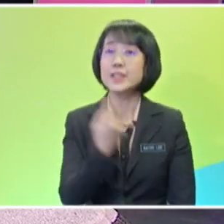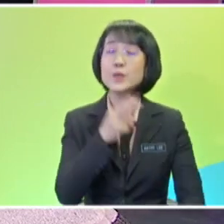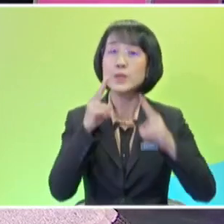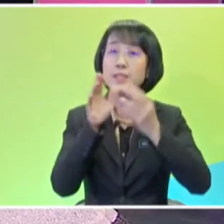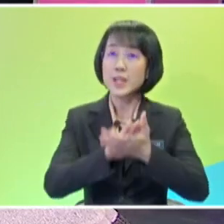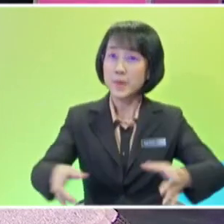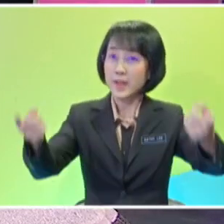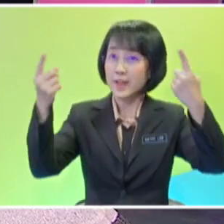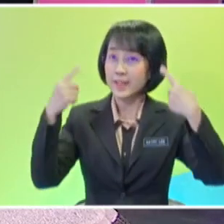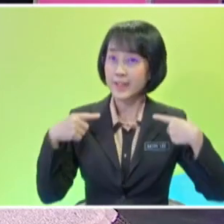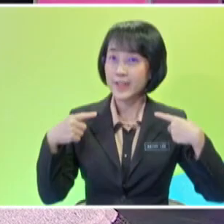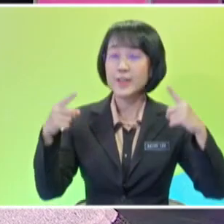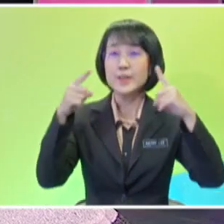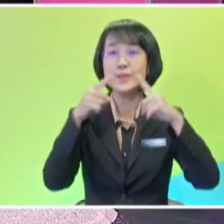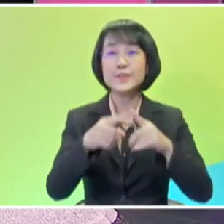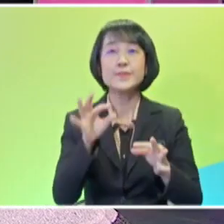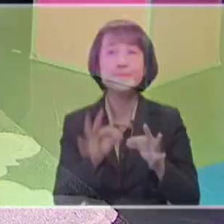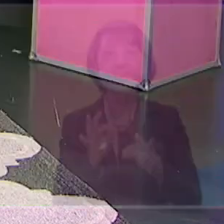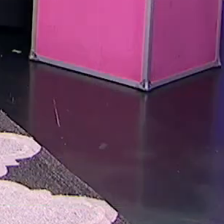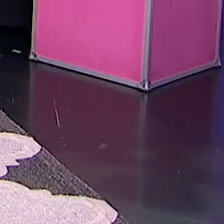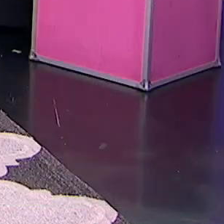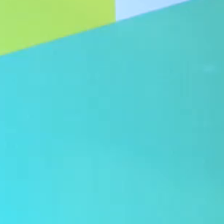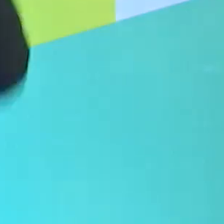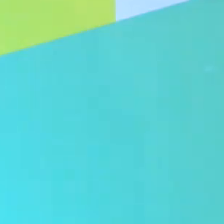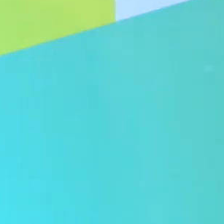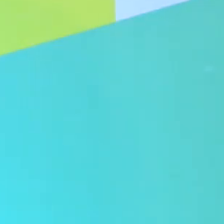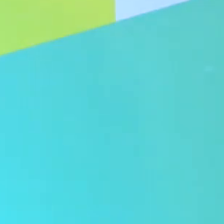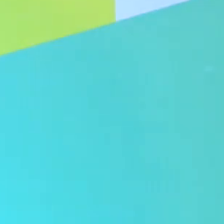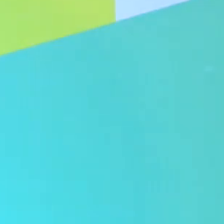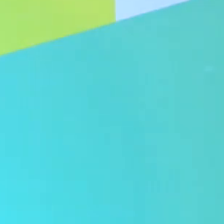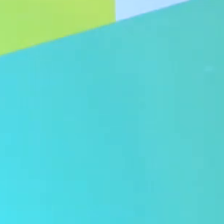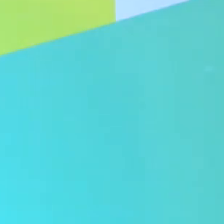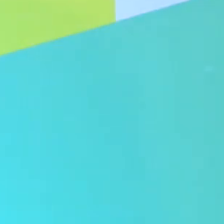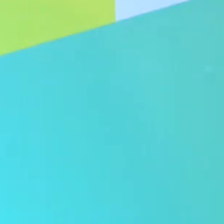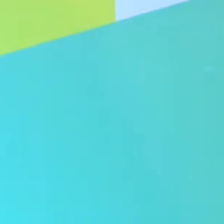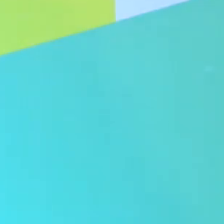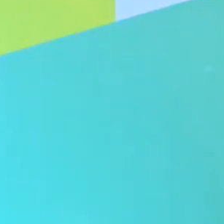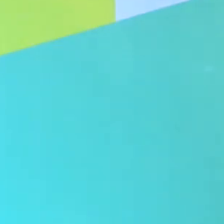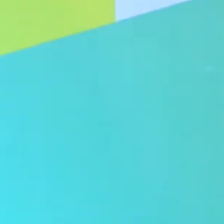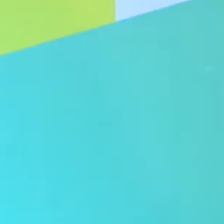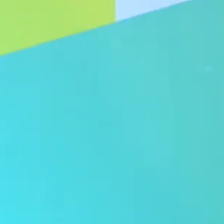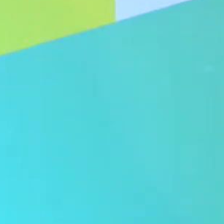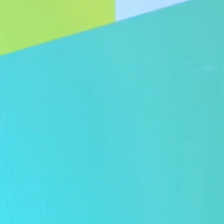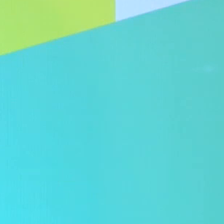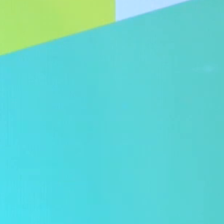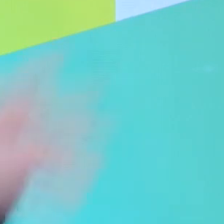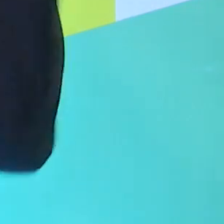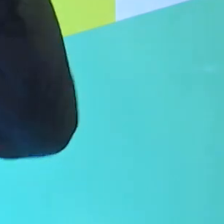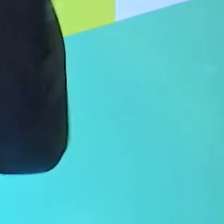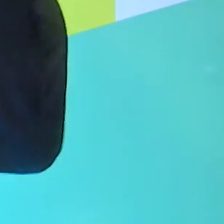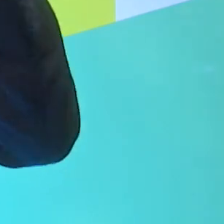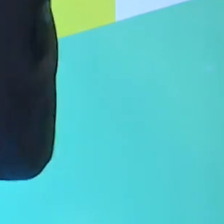datang kepada cekgu Katty selaku juru bahasa isyarat kita